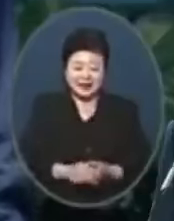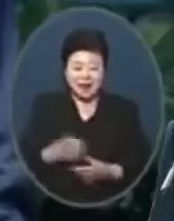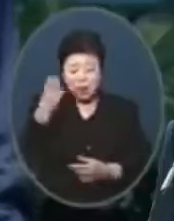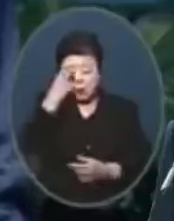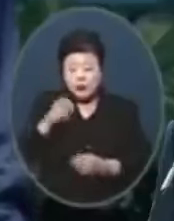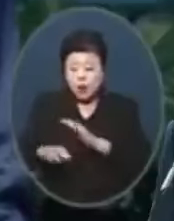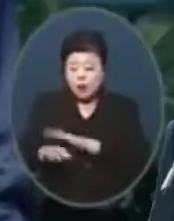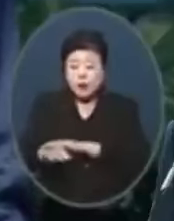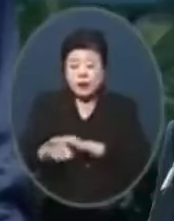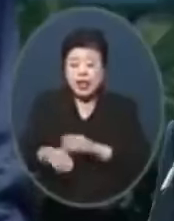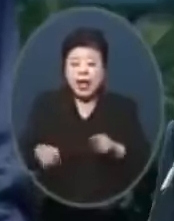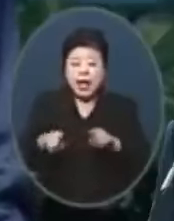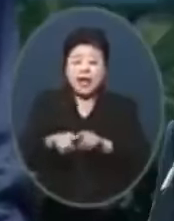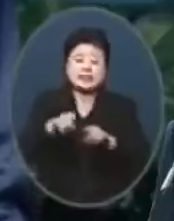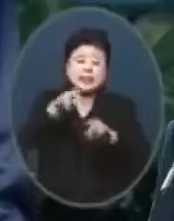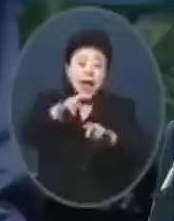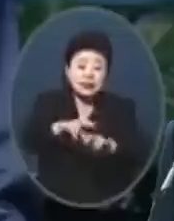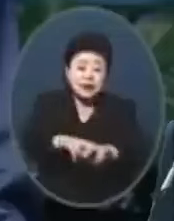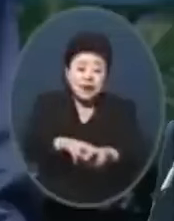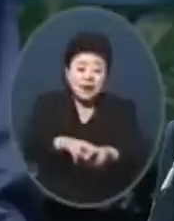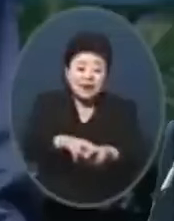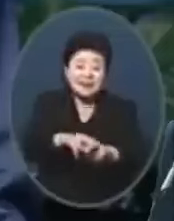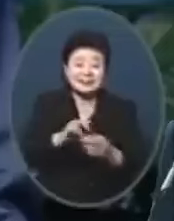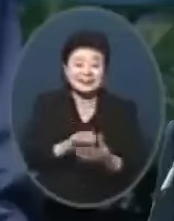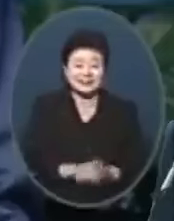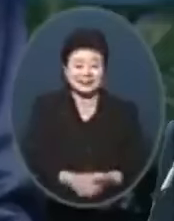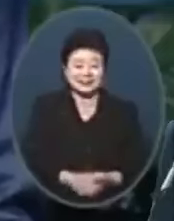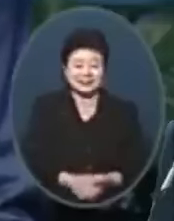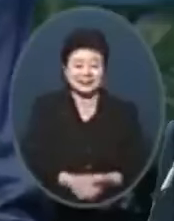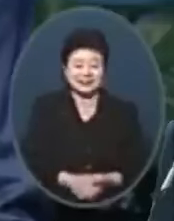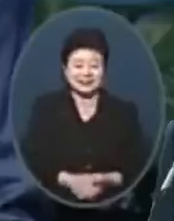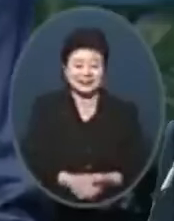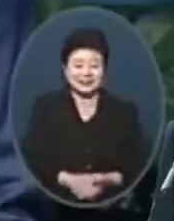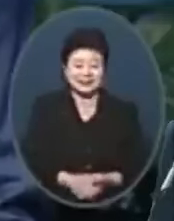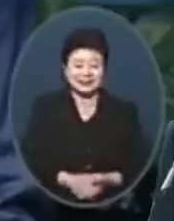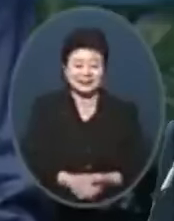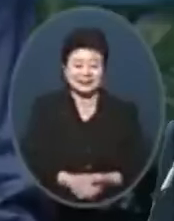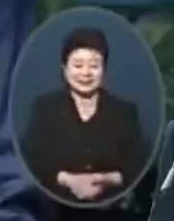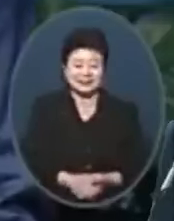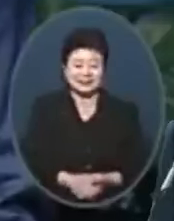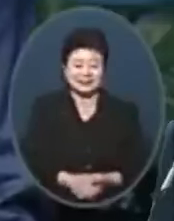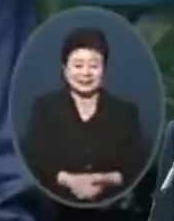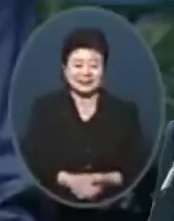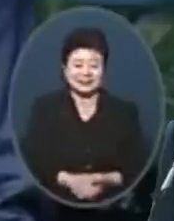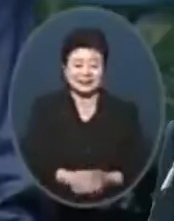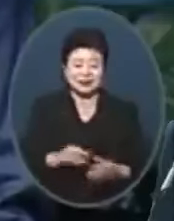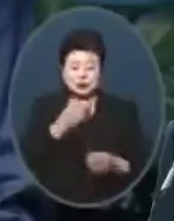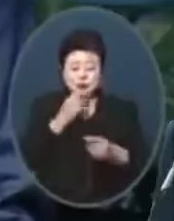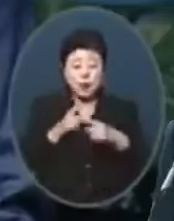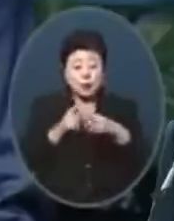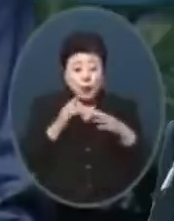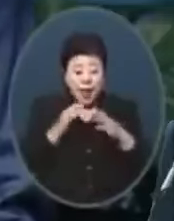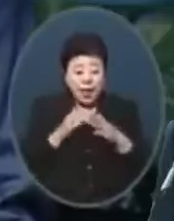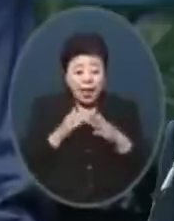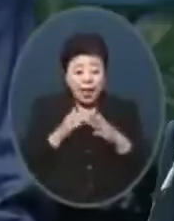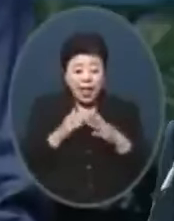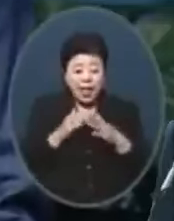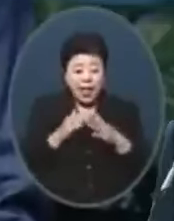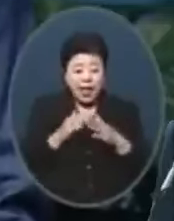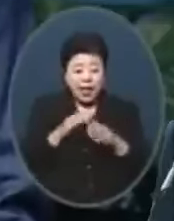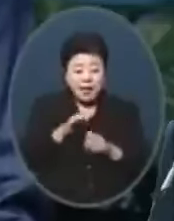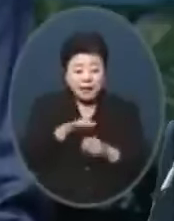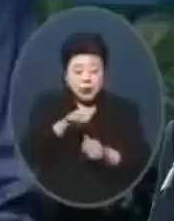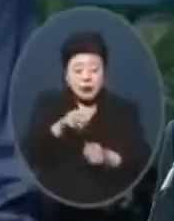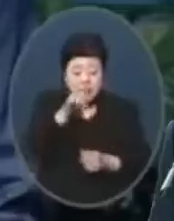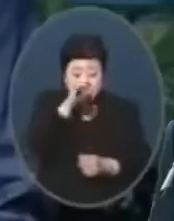우편에 앉았는데 우리도 함께 해주셨던 것입니다. 여러분 육신은 지금 여의도 순복음교회 예배당에 앉아